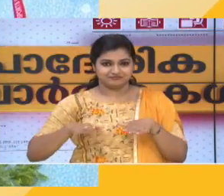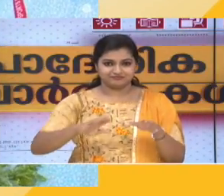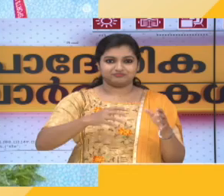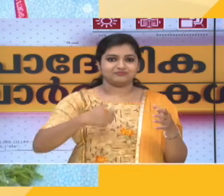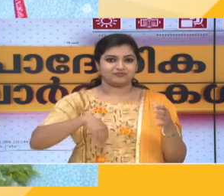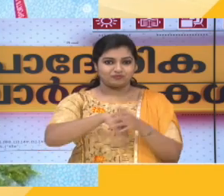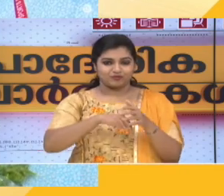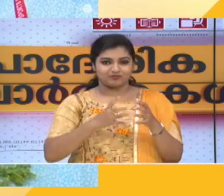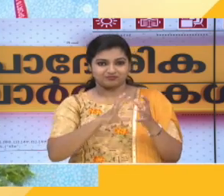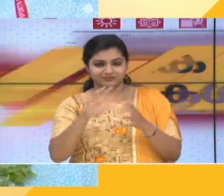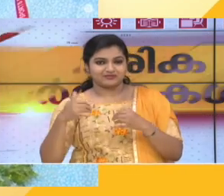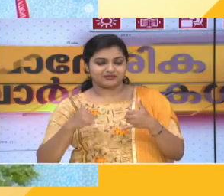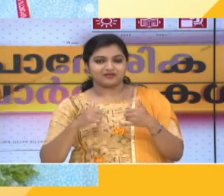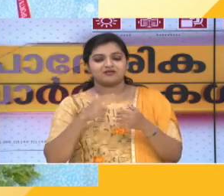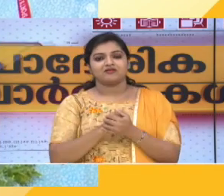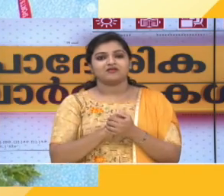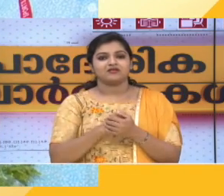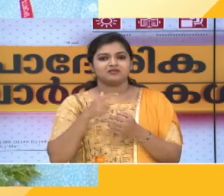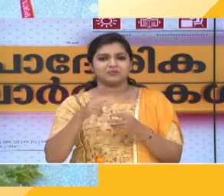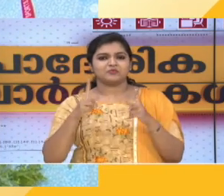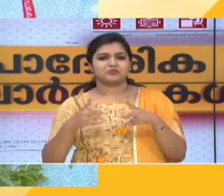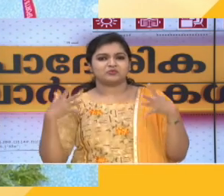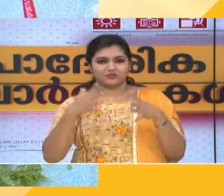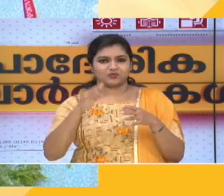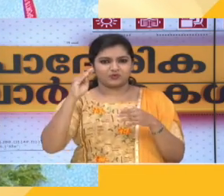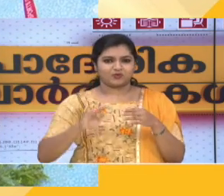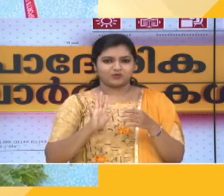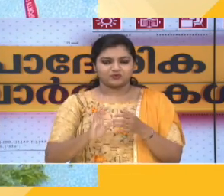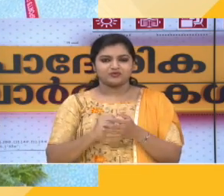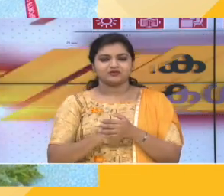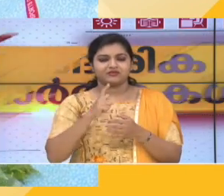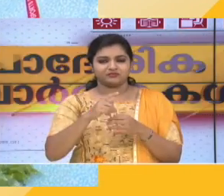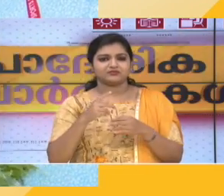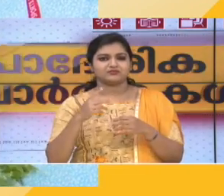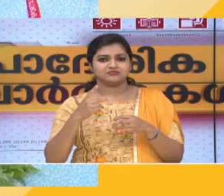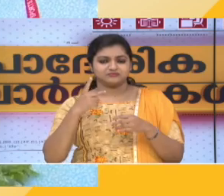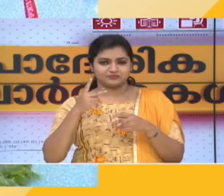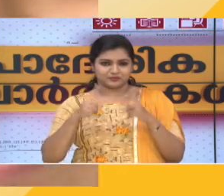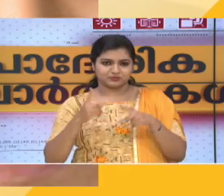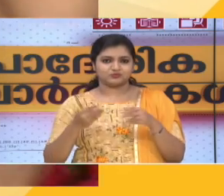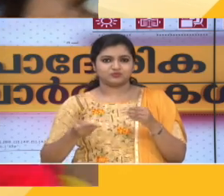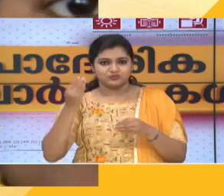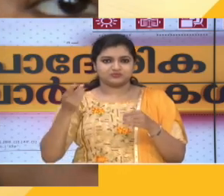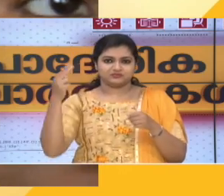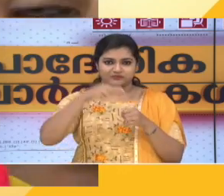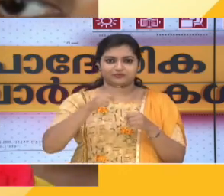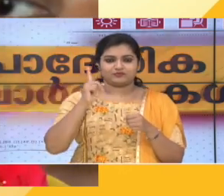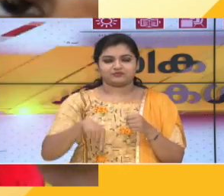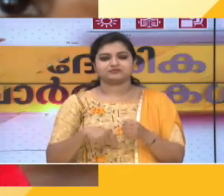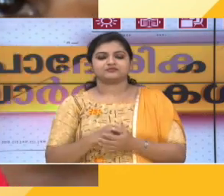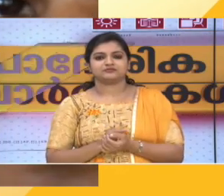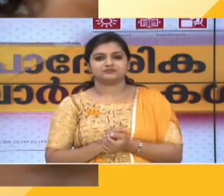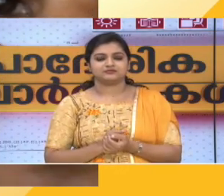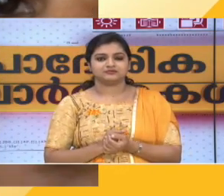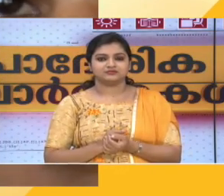മാത്രമേ അതിൽ മുകളിലേക്ക് വരുന്നുള്ളൂ. അത് മാറണം. എല്ലാവരും നല്ല രീതിയിൽ കളിച്ച് മേൽമേൽ വരണം. തിരുവനന്തപുരം കല്ലയം